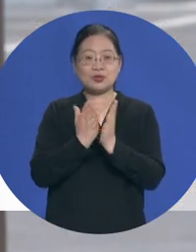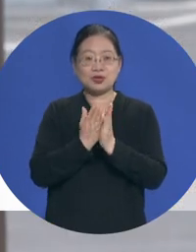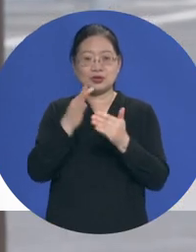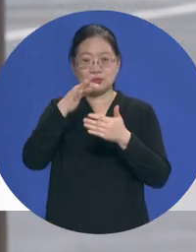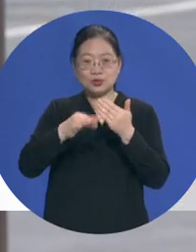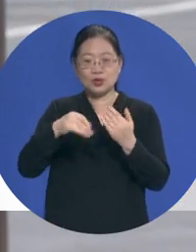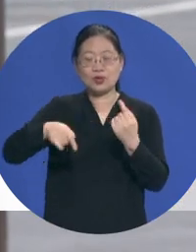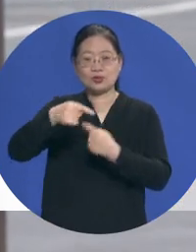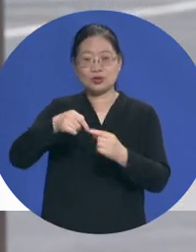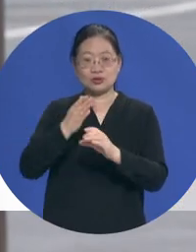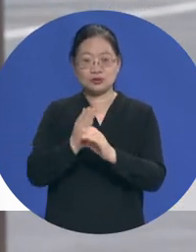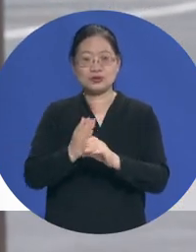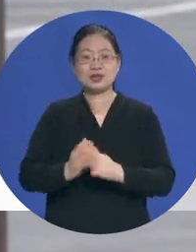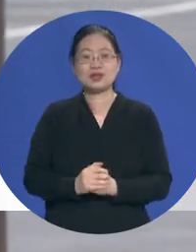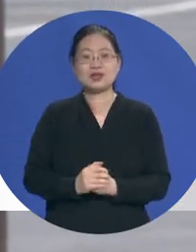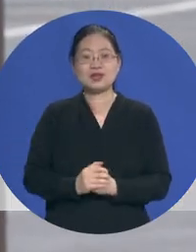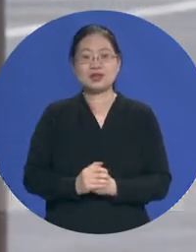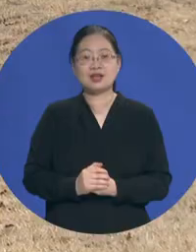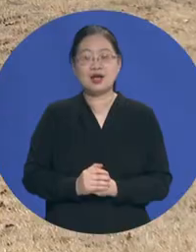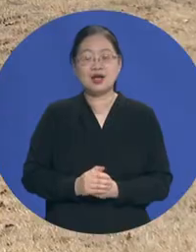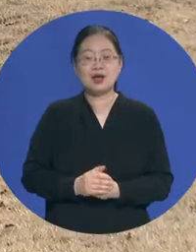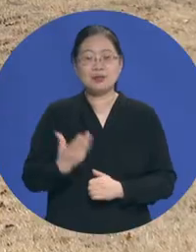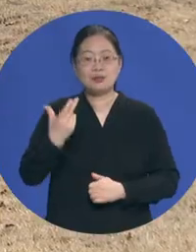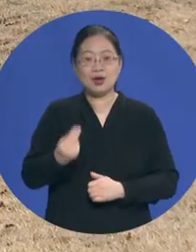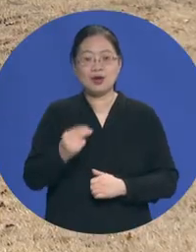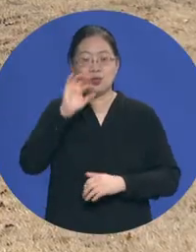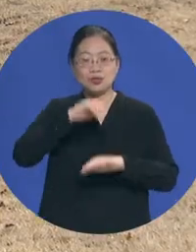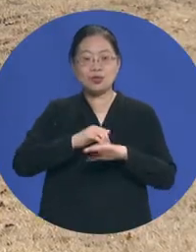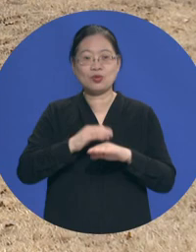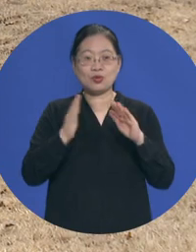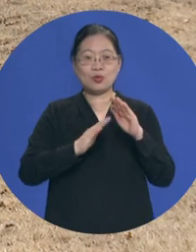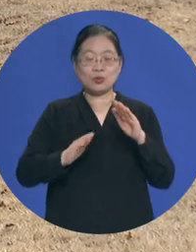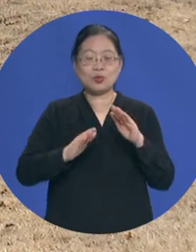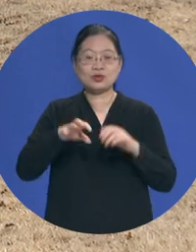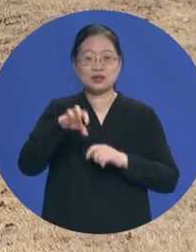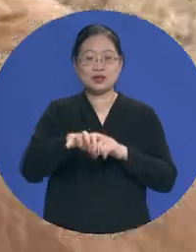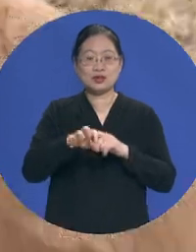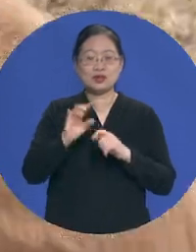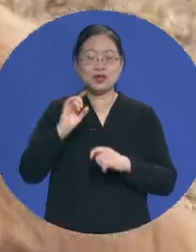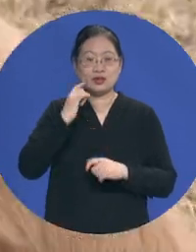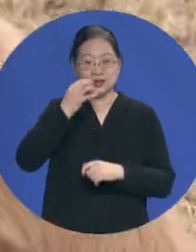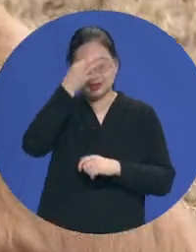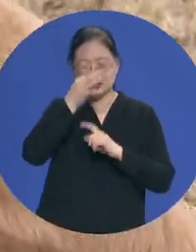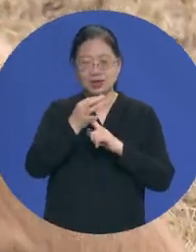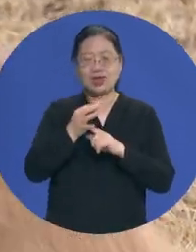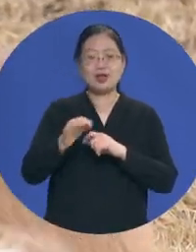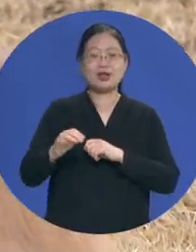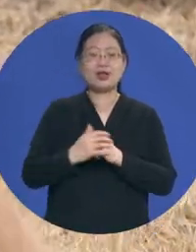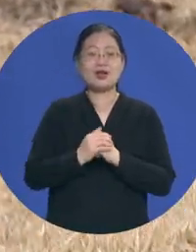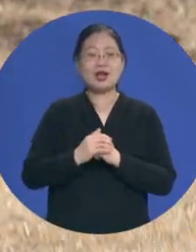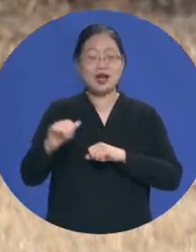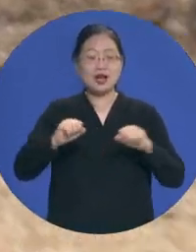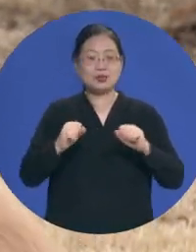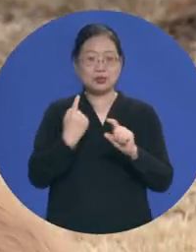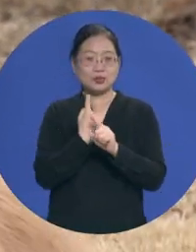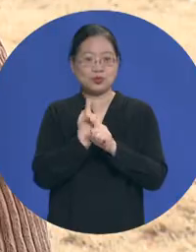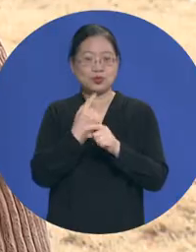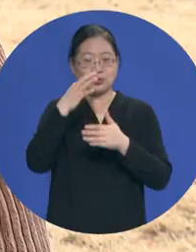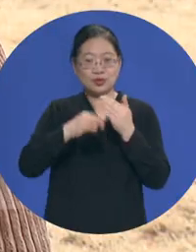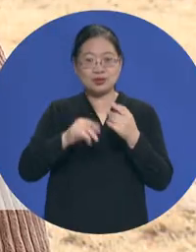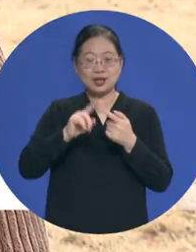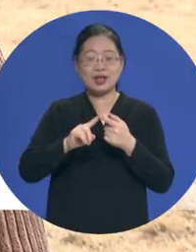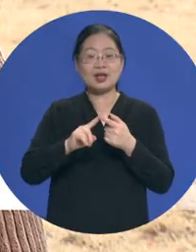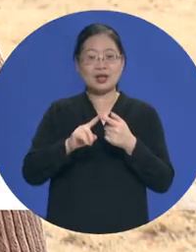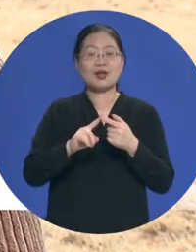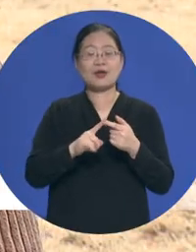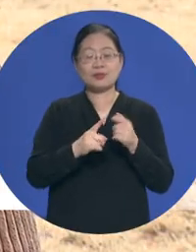운영하고 있습니다 특히 배변 훈련 공공 장소 예절 등 반려견 행동 교정 프로그램에 대한 호응이 좋습니다